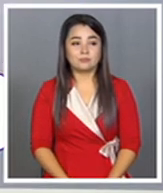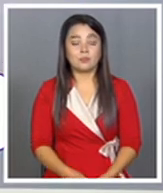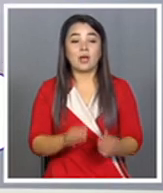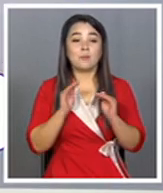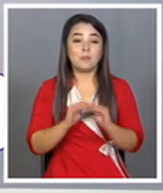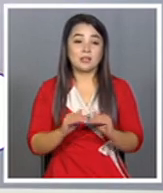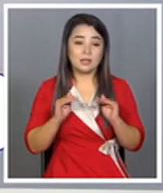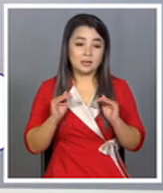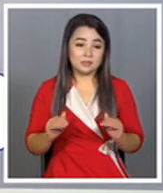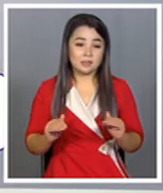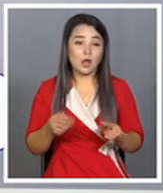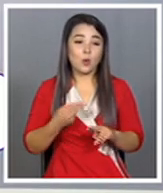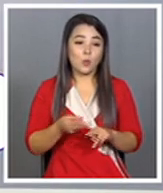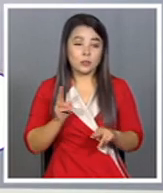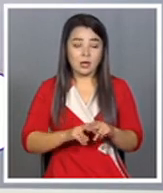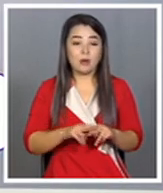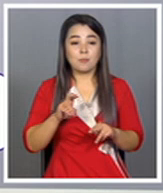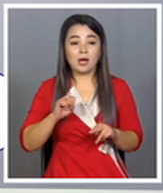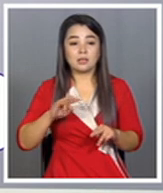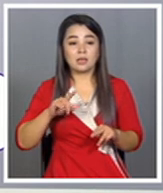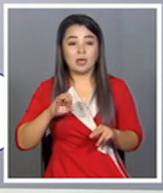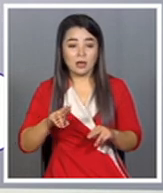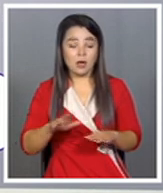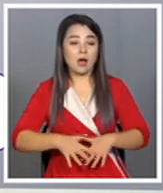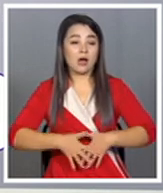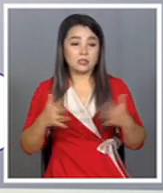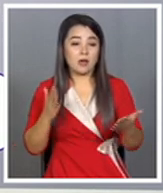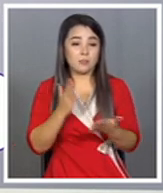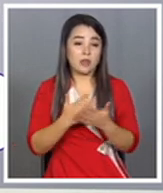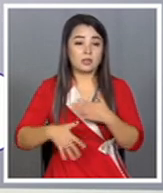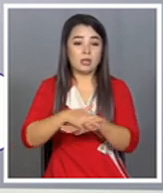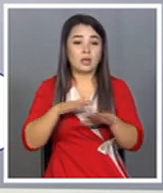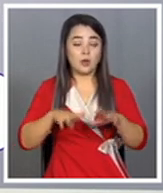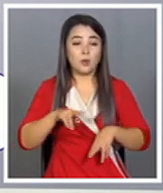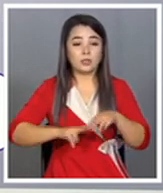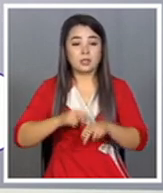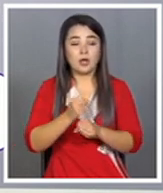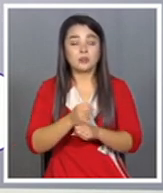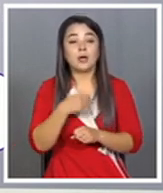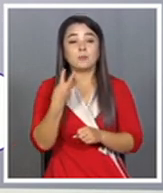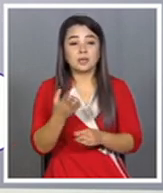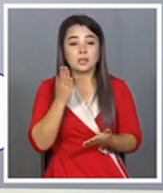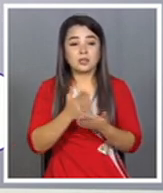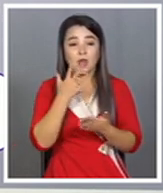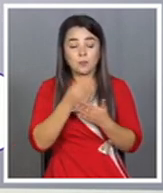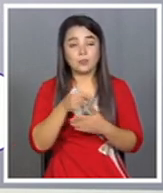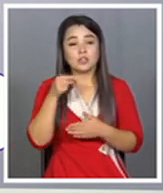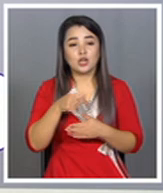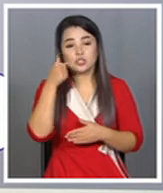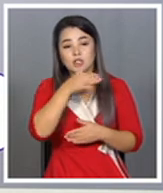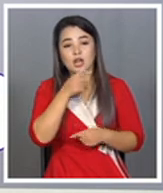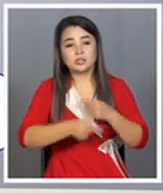Балалар, осы Пангея алып суперконтиненті бірнеше